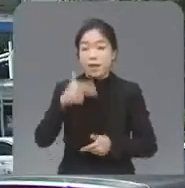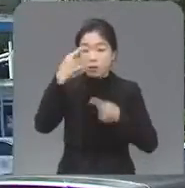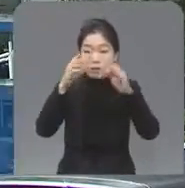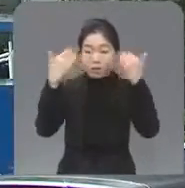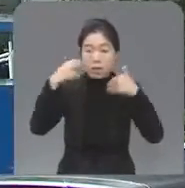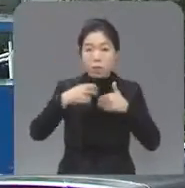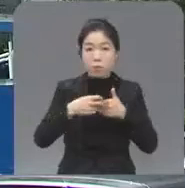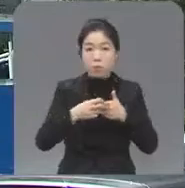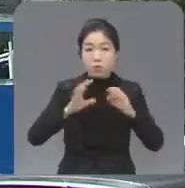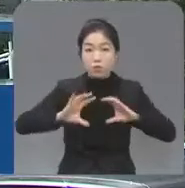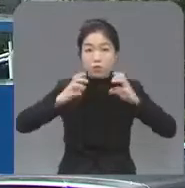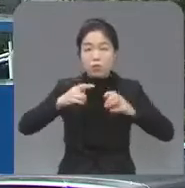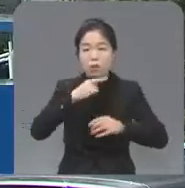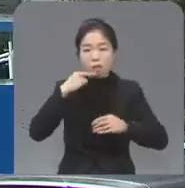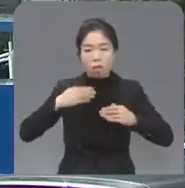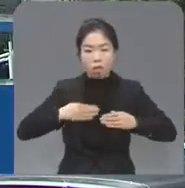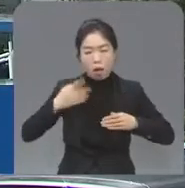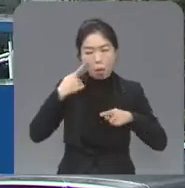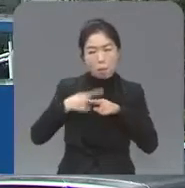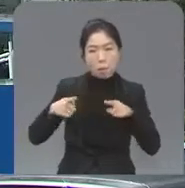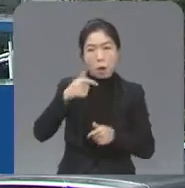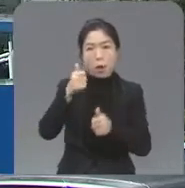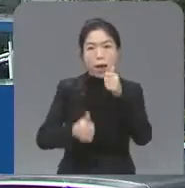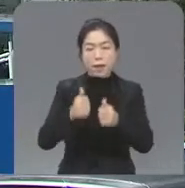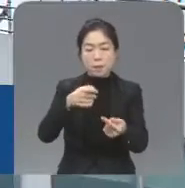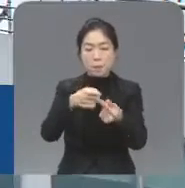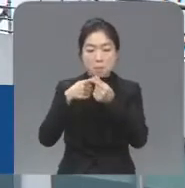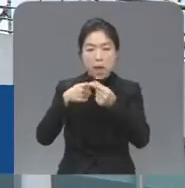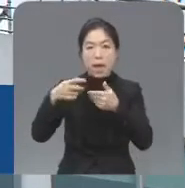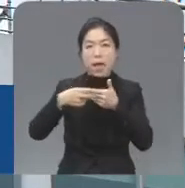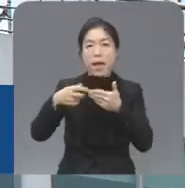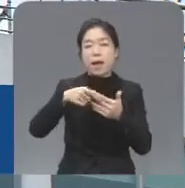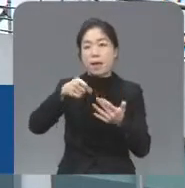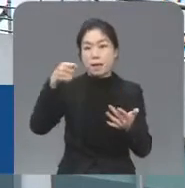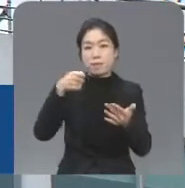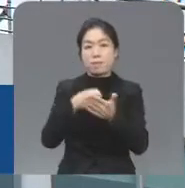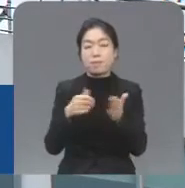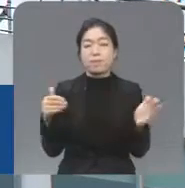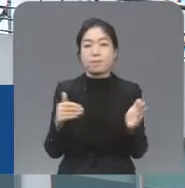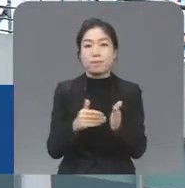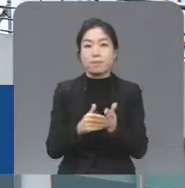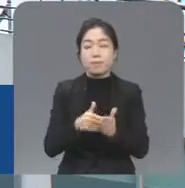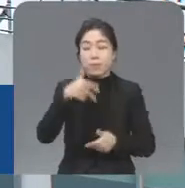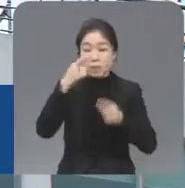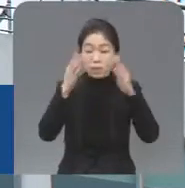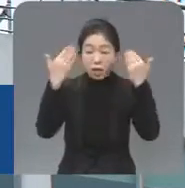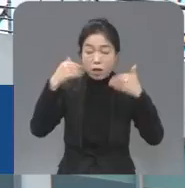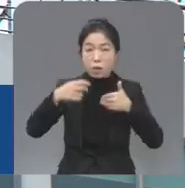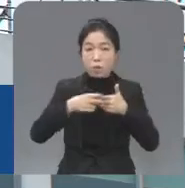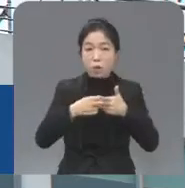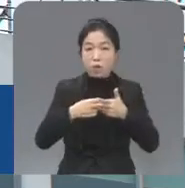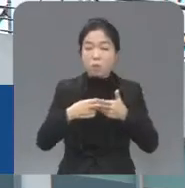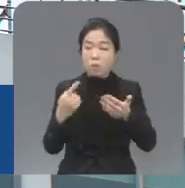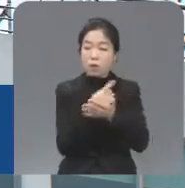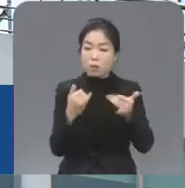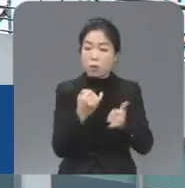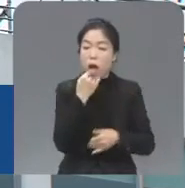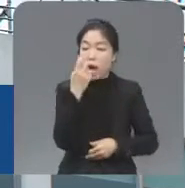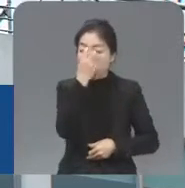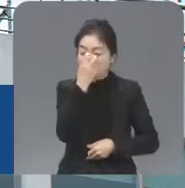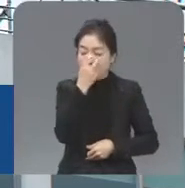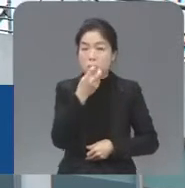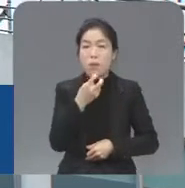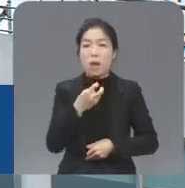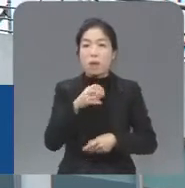조선대학교 병원이 국가 결핵관리 평가대회에서 최우수 병원으로 선정됐습니다. 조선대병원은 접촉자 검진 비율과